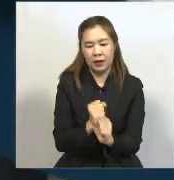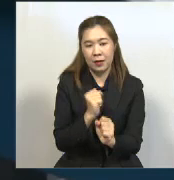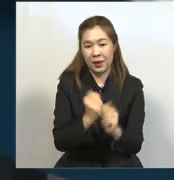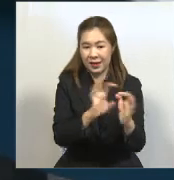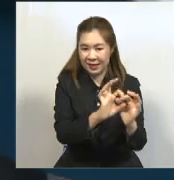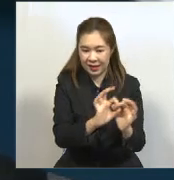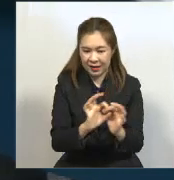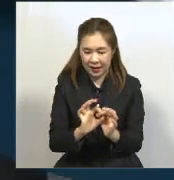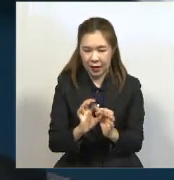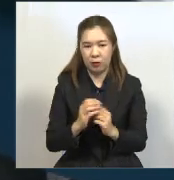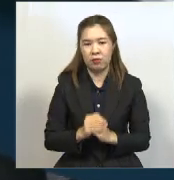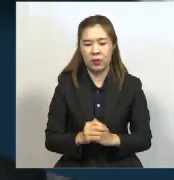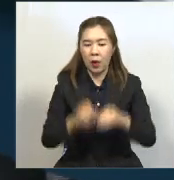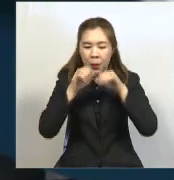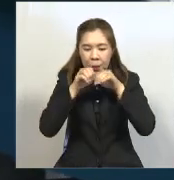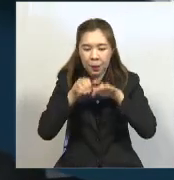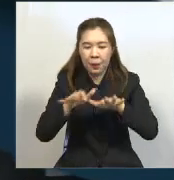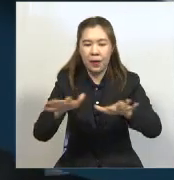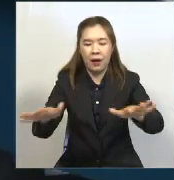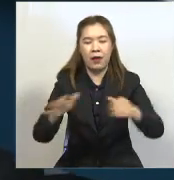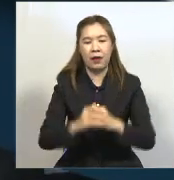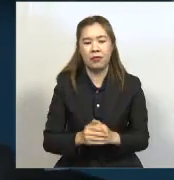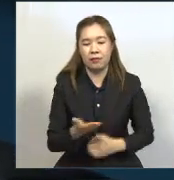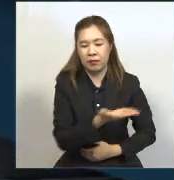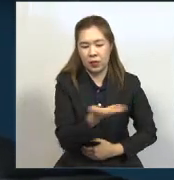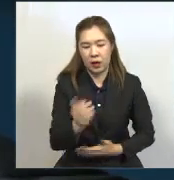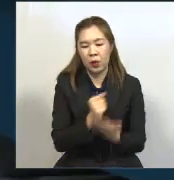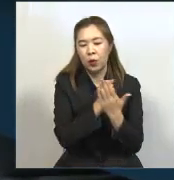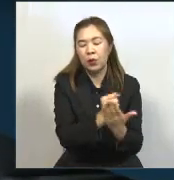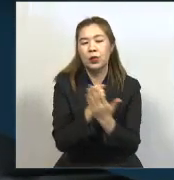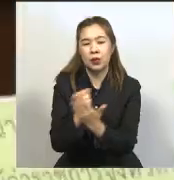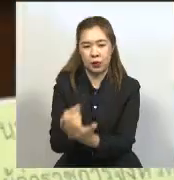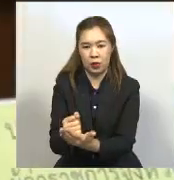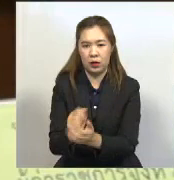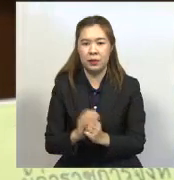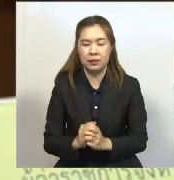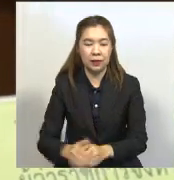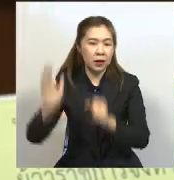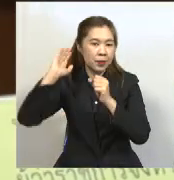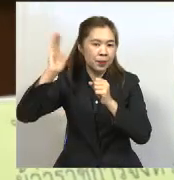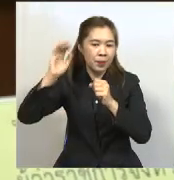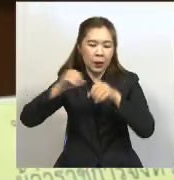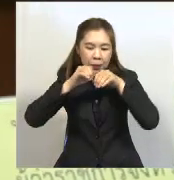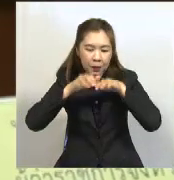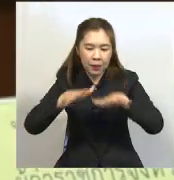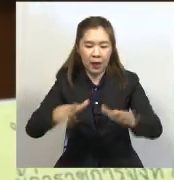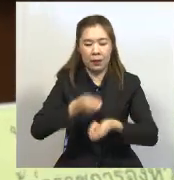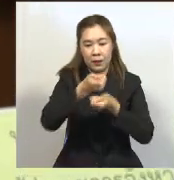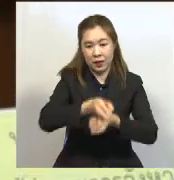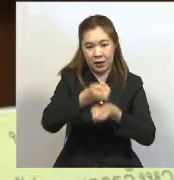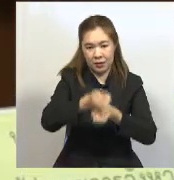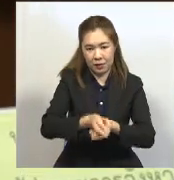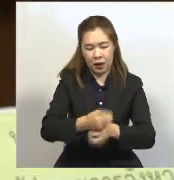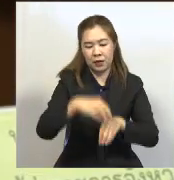ที่เกี่ยวข้องค่ะแจ้งไปยังอำเภอและจังหวัดช่วยกระจายความช่วยเหลืออย่างทั่วถึงพร้อมประชาสัมพันธ์ให้เกษตรกรปลูก